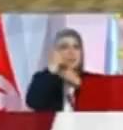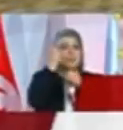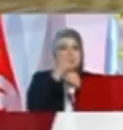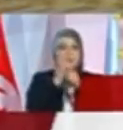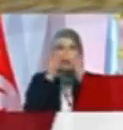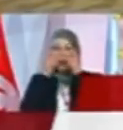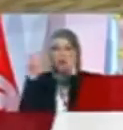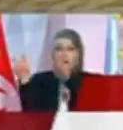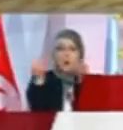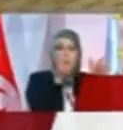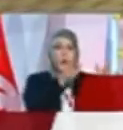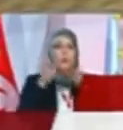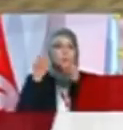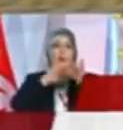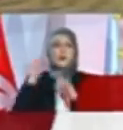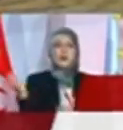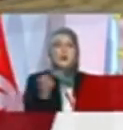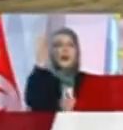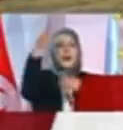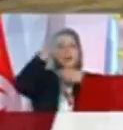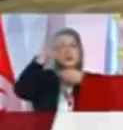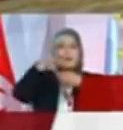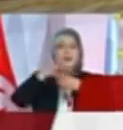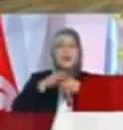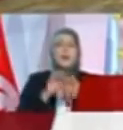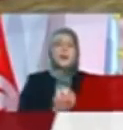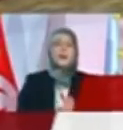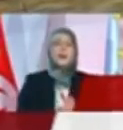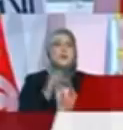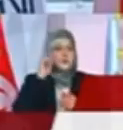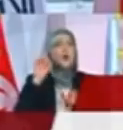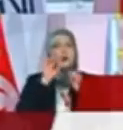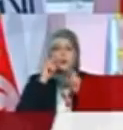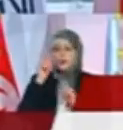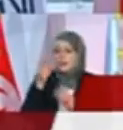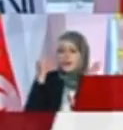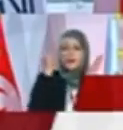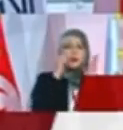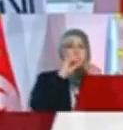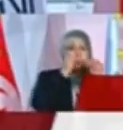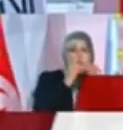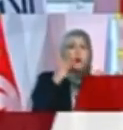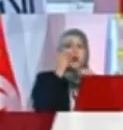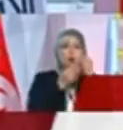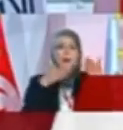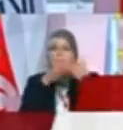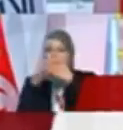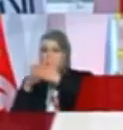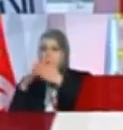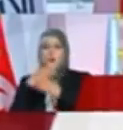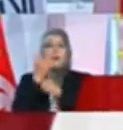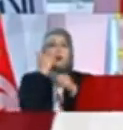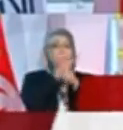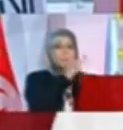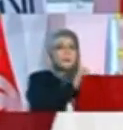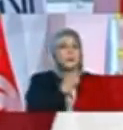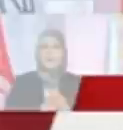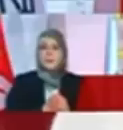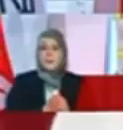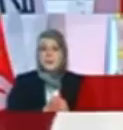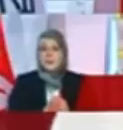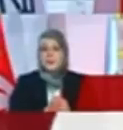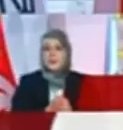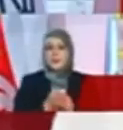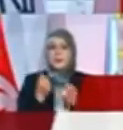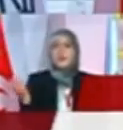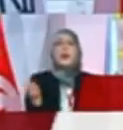الرصد ومراقبة أنشطة الحملة الانتخابية ومعاينة المخالفات والتدخل للتنبيه على المخالفين وتطبيق القانون.